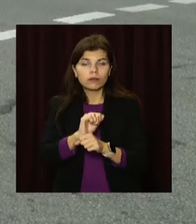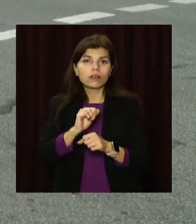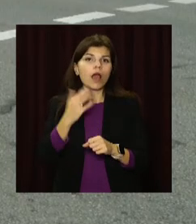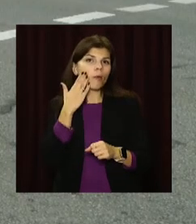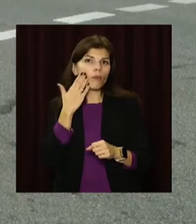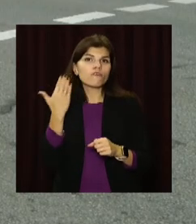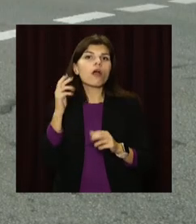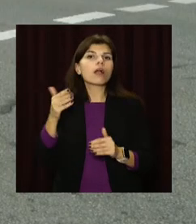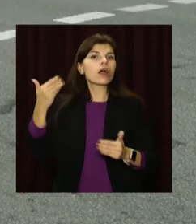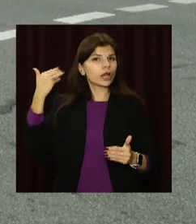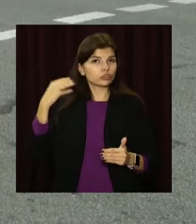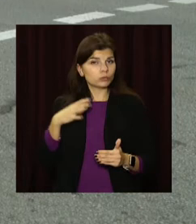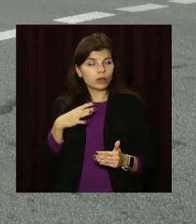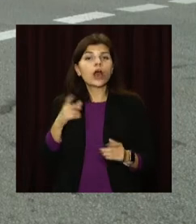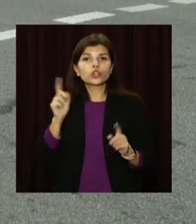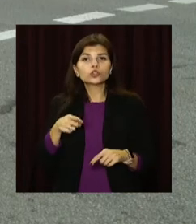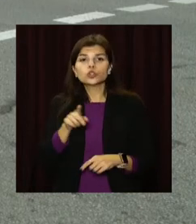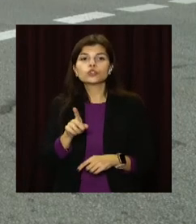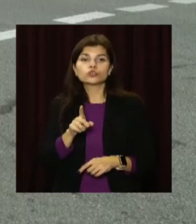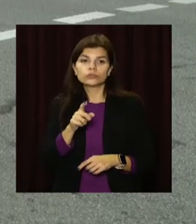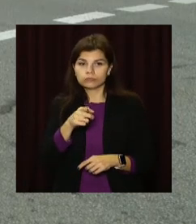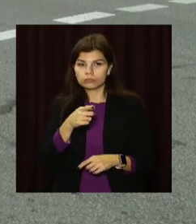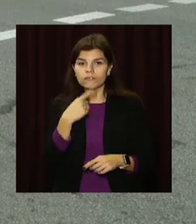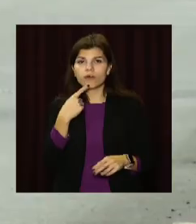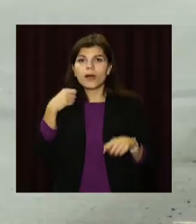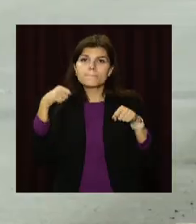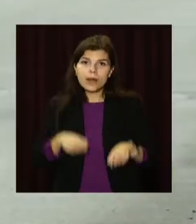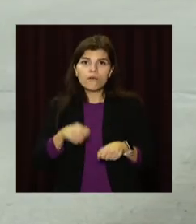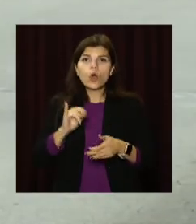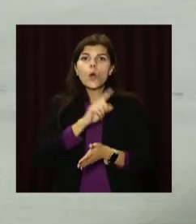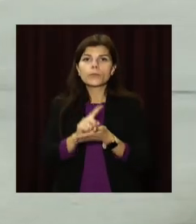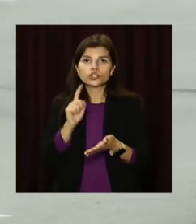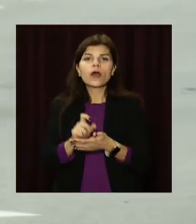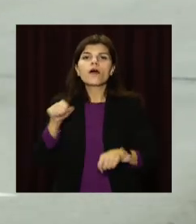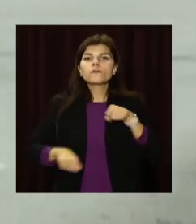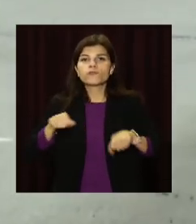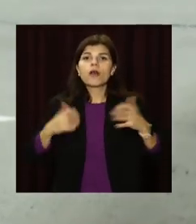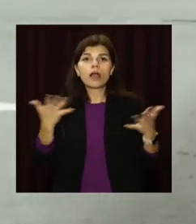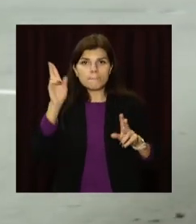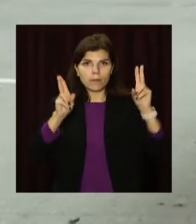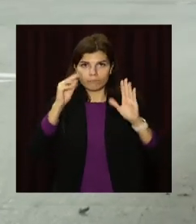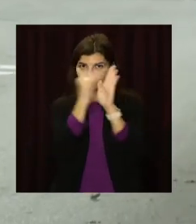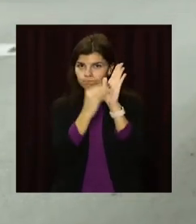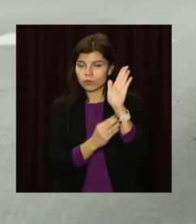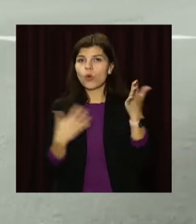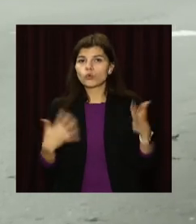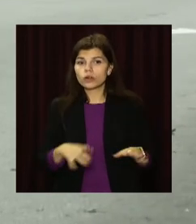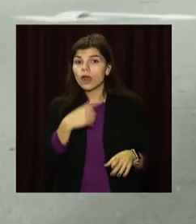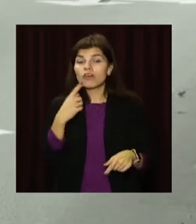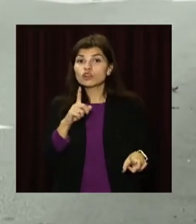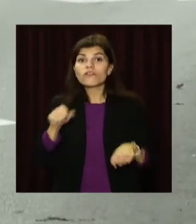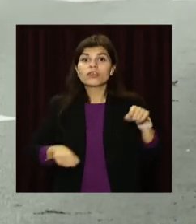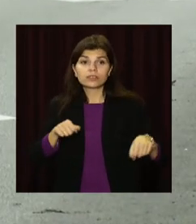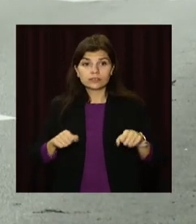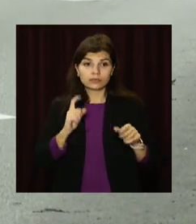руками, як це було досі. А також те, що чітко визначили права та обов'язки велосипедистів. Хоча, каже чоловік, щоб